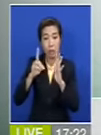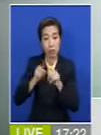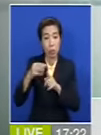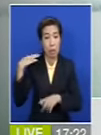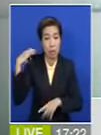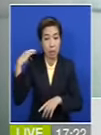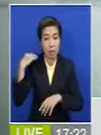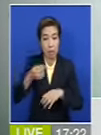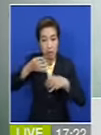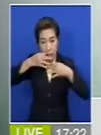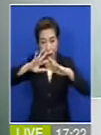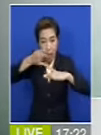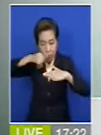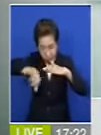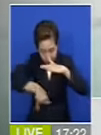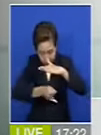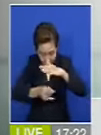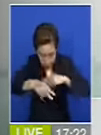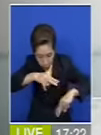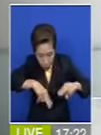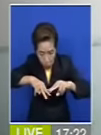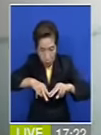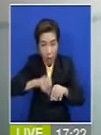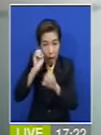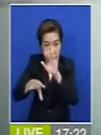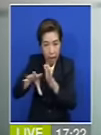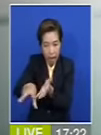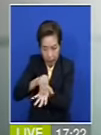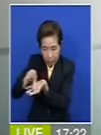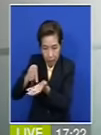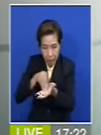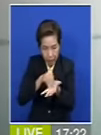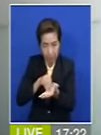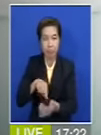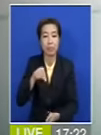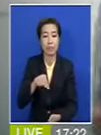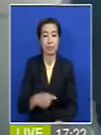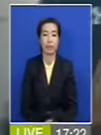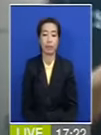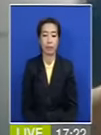าลงพื้นที่ตรงนี้เพื่อสำรวจและเก็บซากขยะที่อยู่บริเวณใต้ท้องทะเลของเกาะสะเก็ดครับ